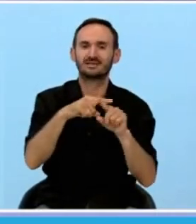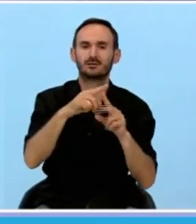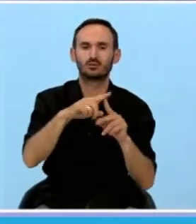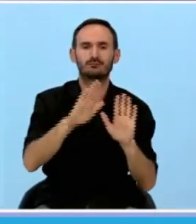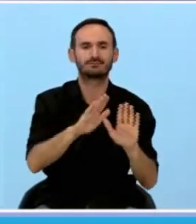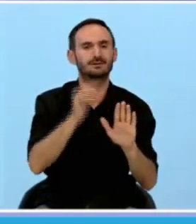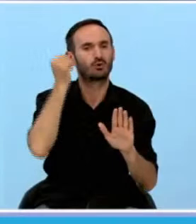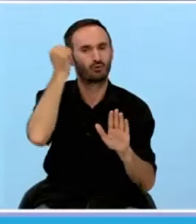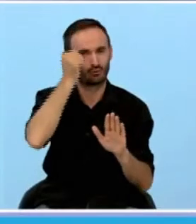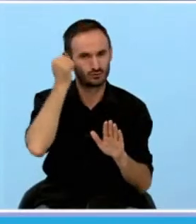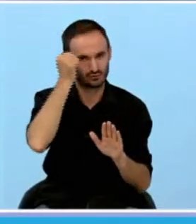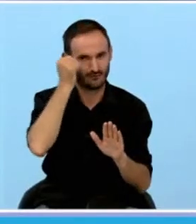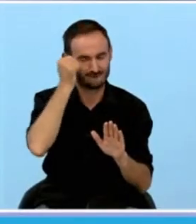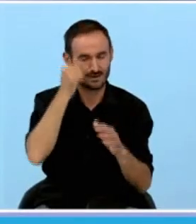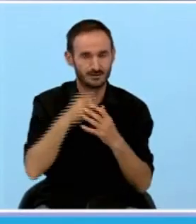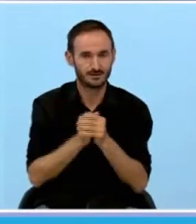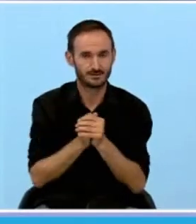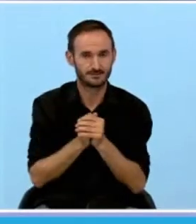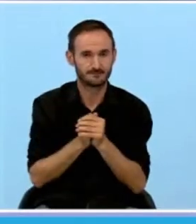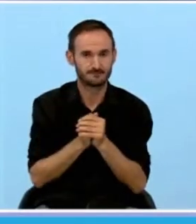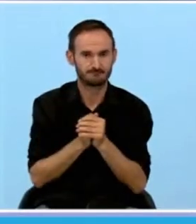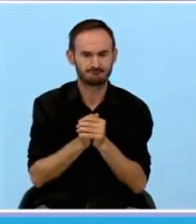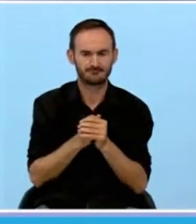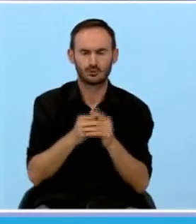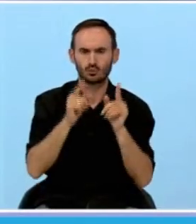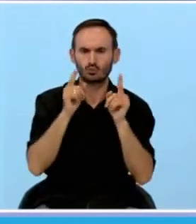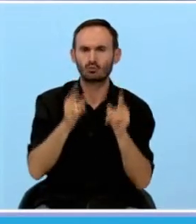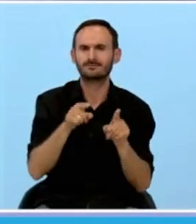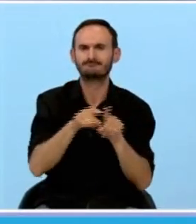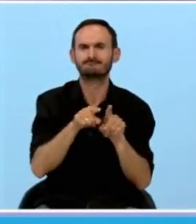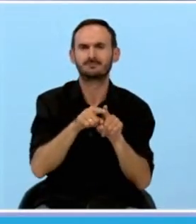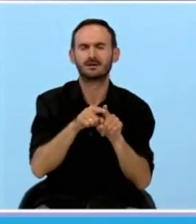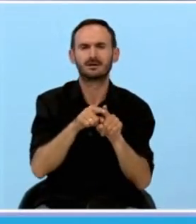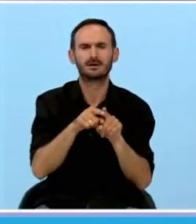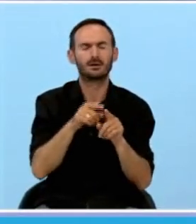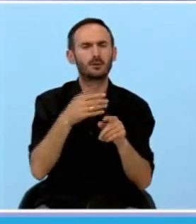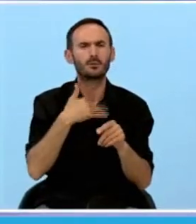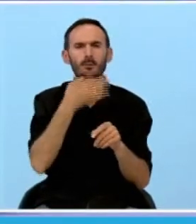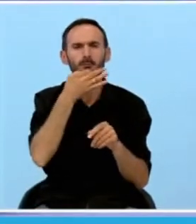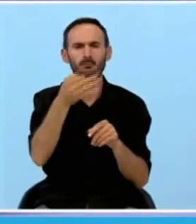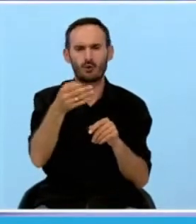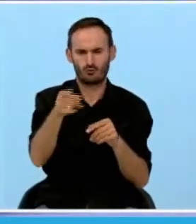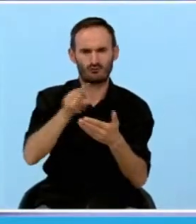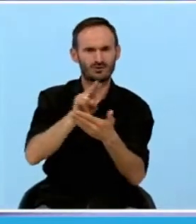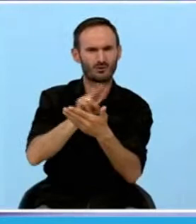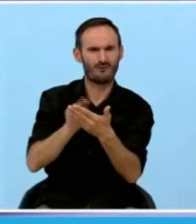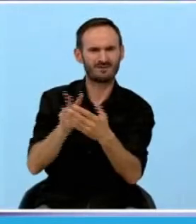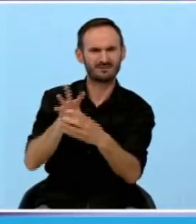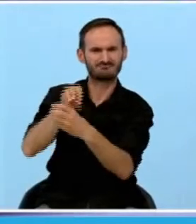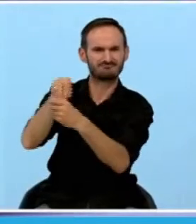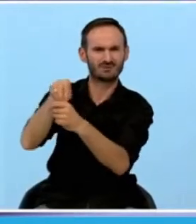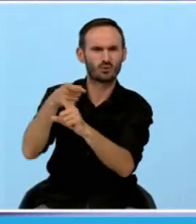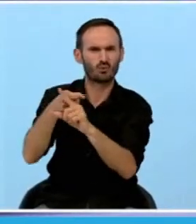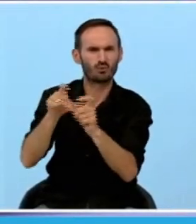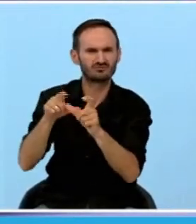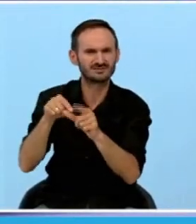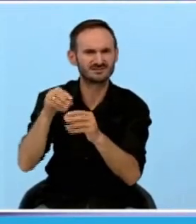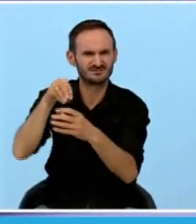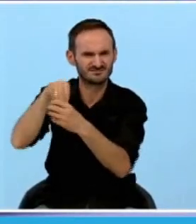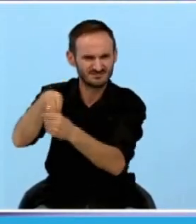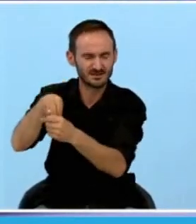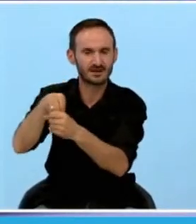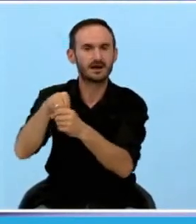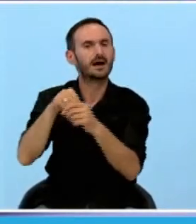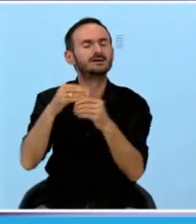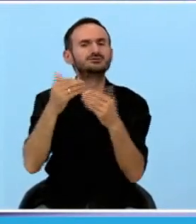në kushtetut si ligj i zbatushëm. Për çfarë do të bën të dalimin për të asjaruar avokat? Pra, inkorporimi i